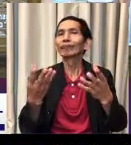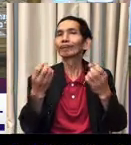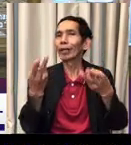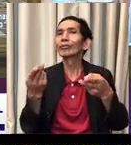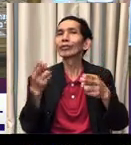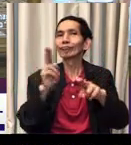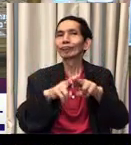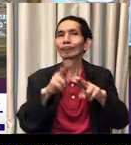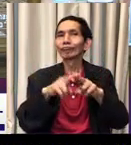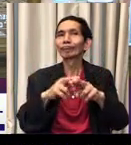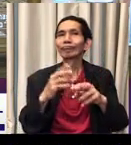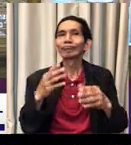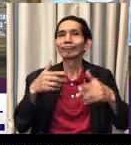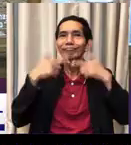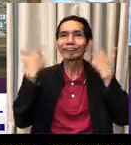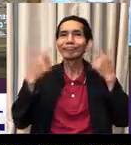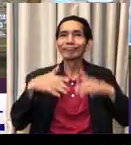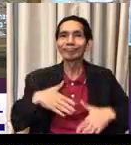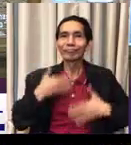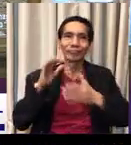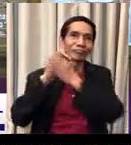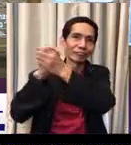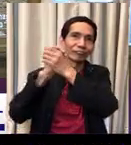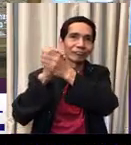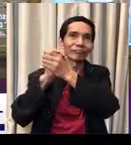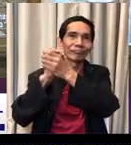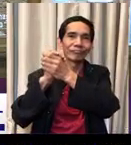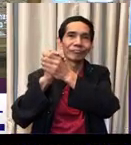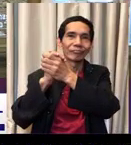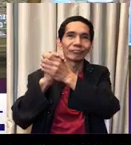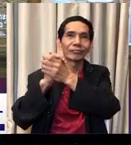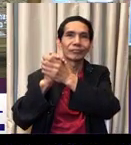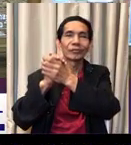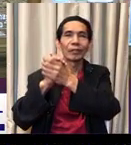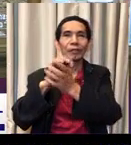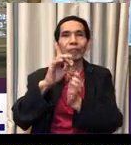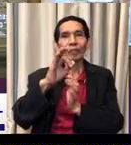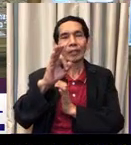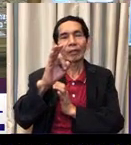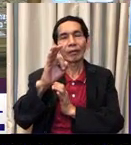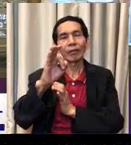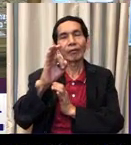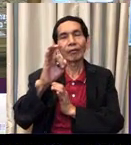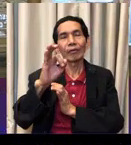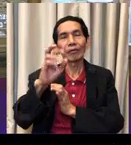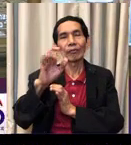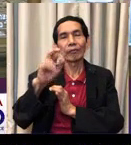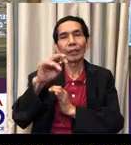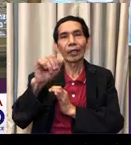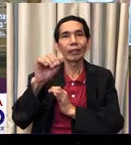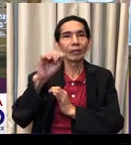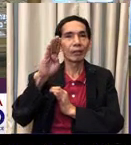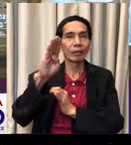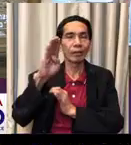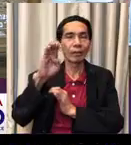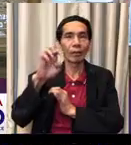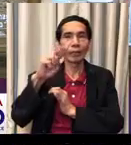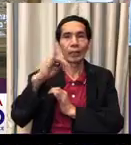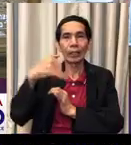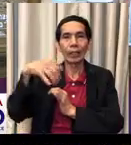Ang dami na. Nakakatuwa naman. Congratulations sa Fernan na Bermejo. Dahil doon